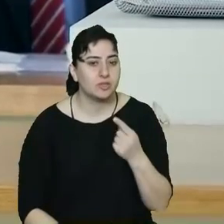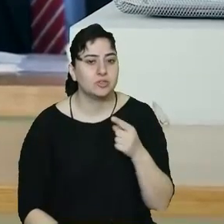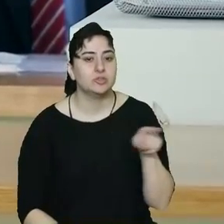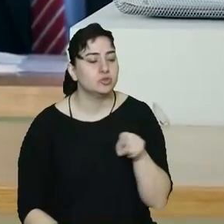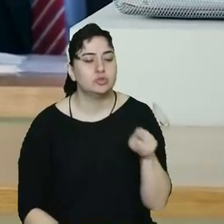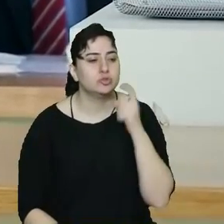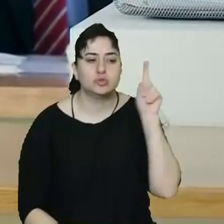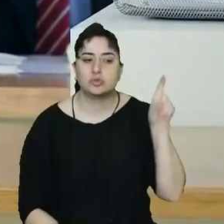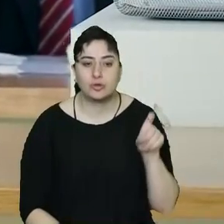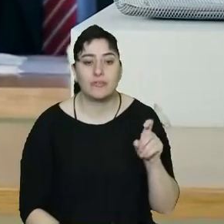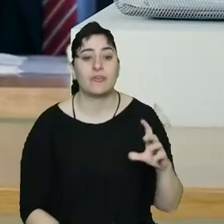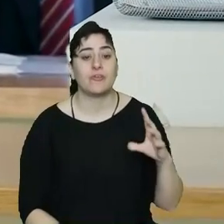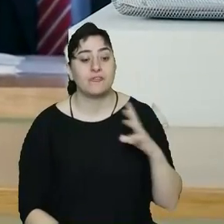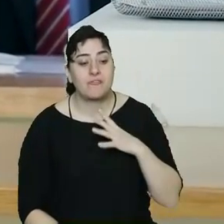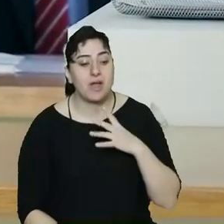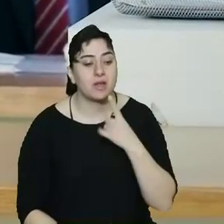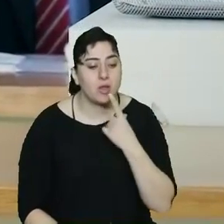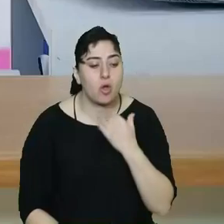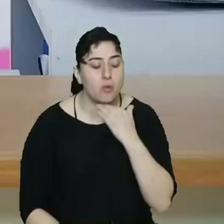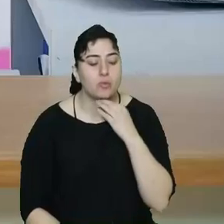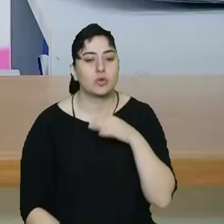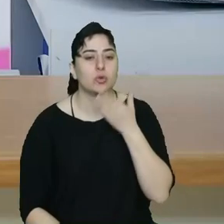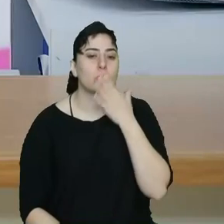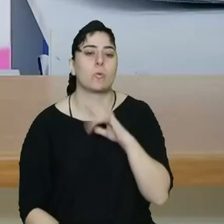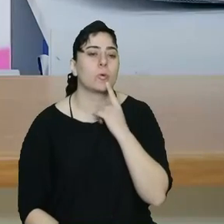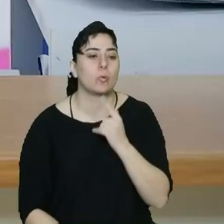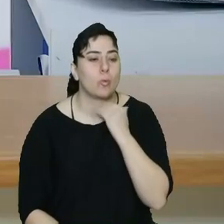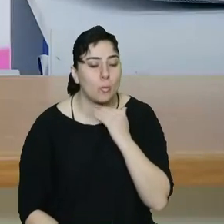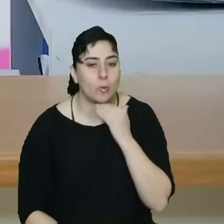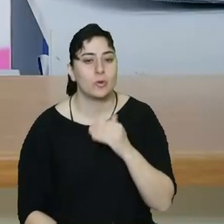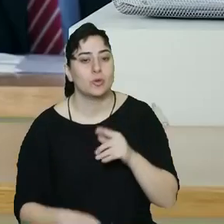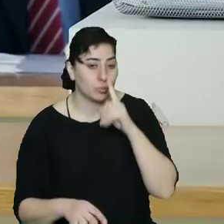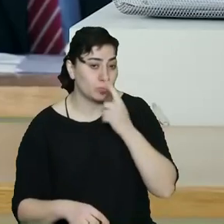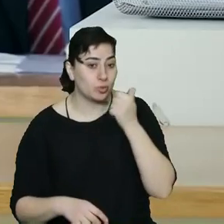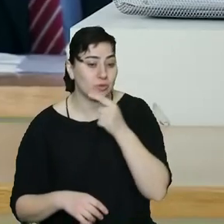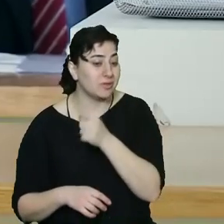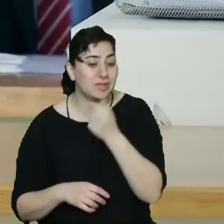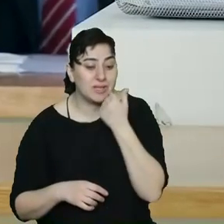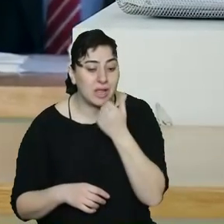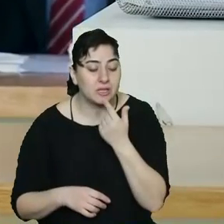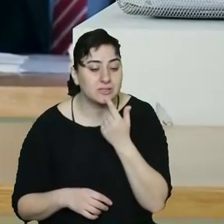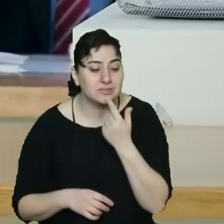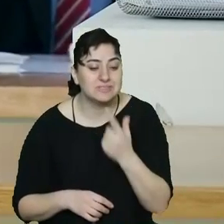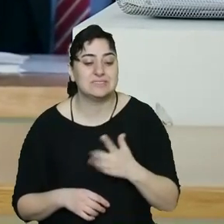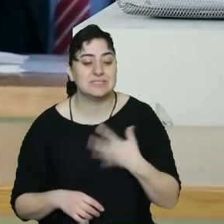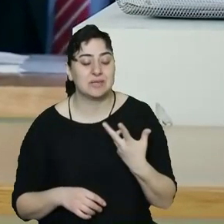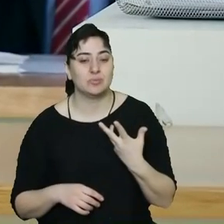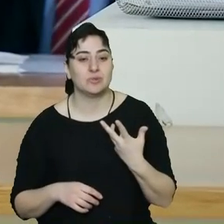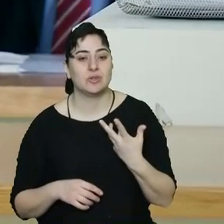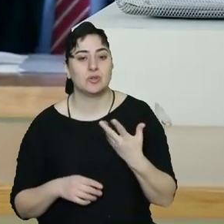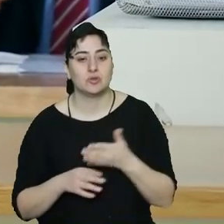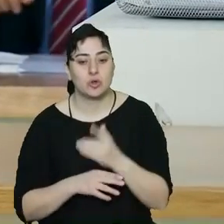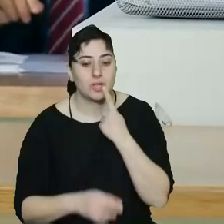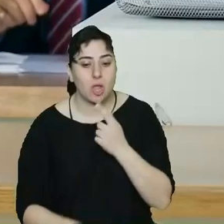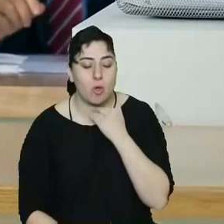Turşuyu sorunca var da diyemedi, yok da diyemedi. Müdür bey de ne yalan diyebilmeli, ne